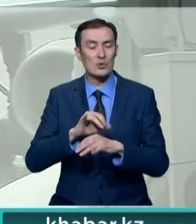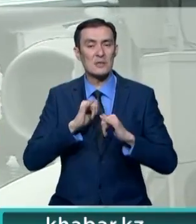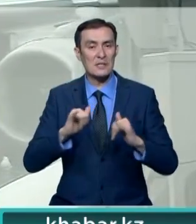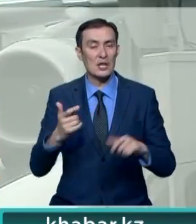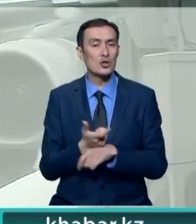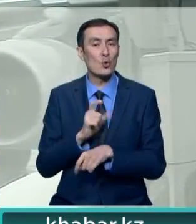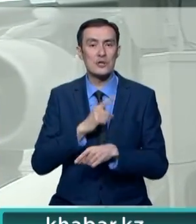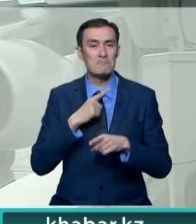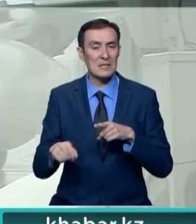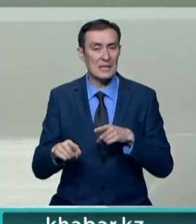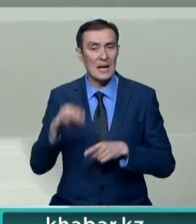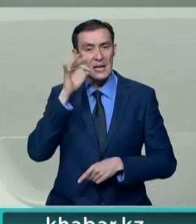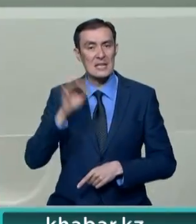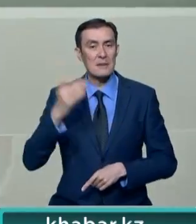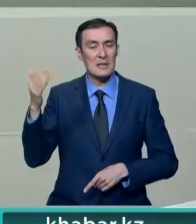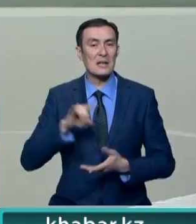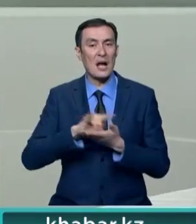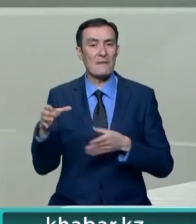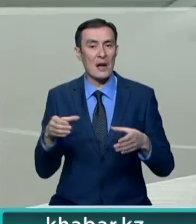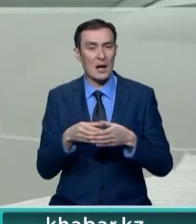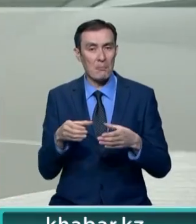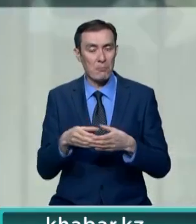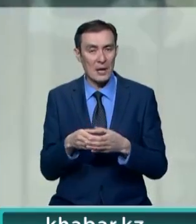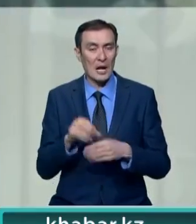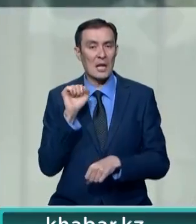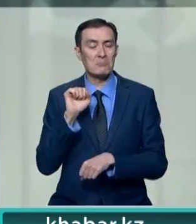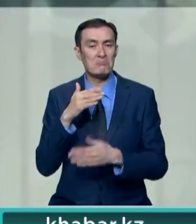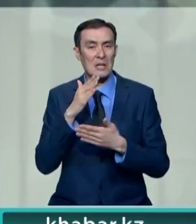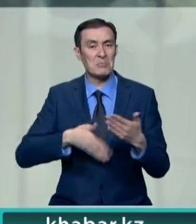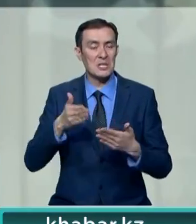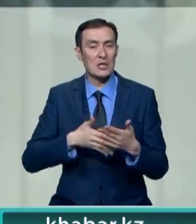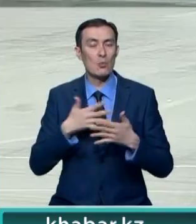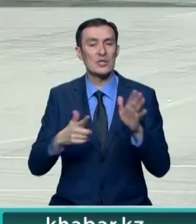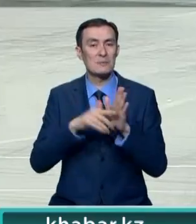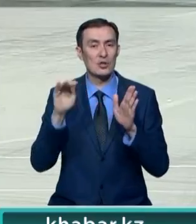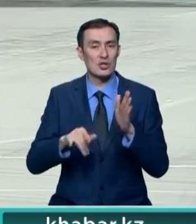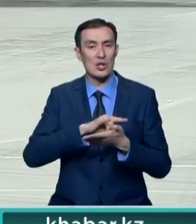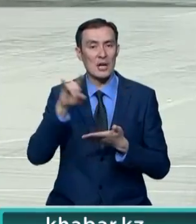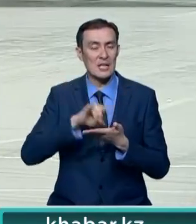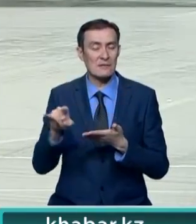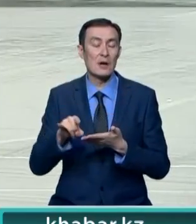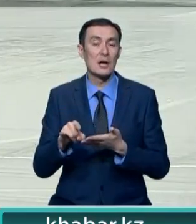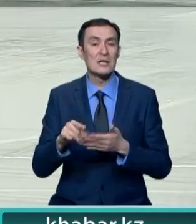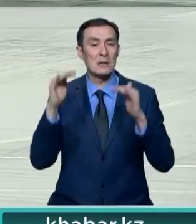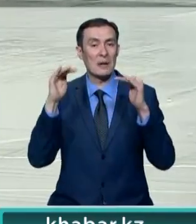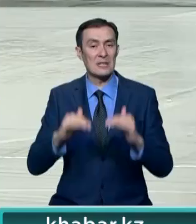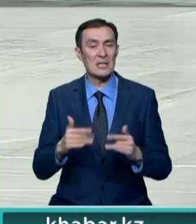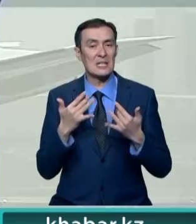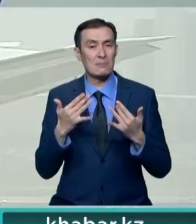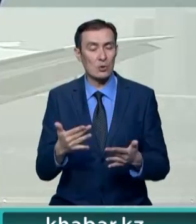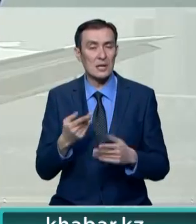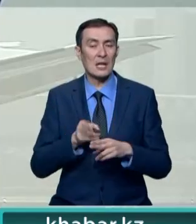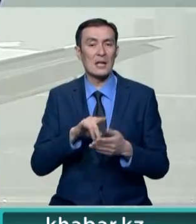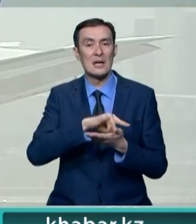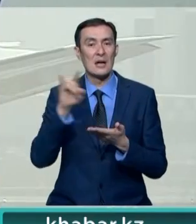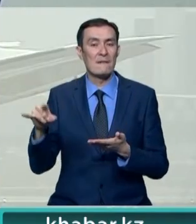распространяется очень быстро. Немецкая авиакомпания Люфтганза отменила больше 7 тысяч рейсов в марте из-за падения спроса. Речь идет о